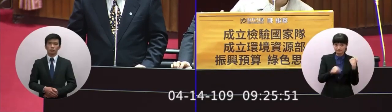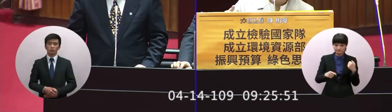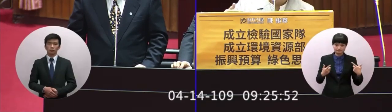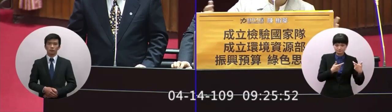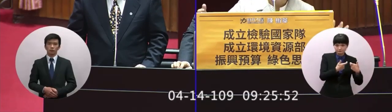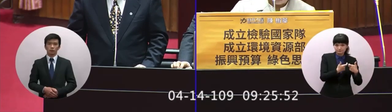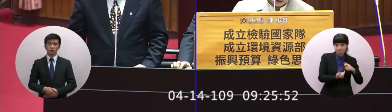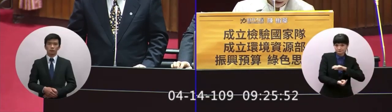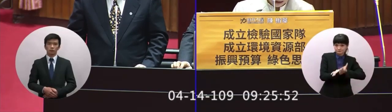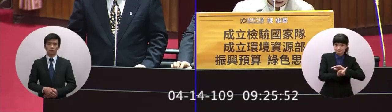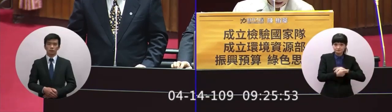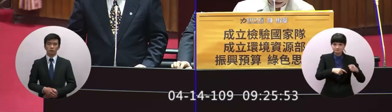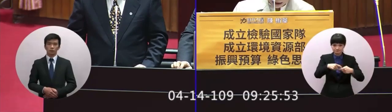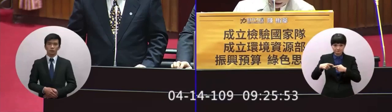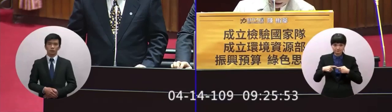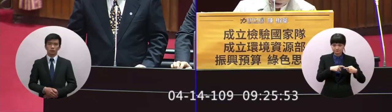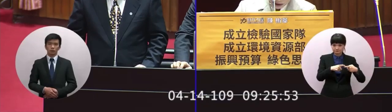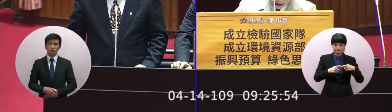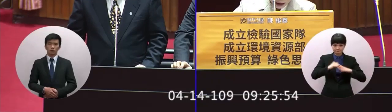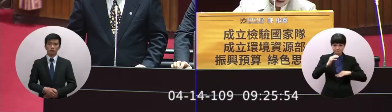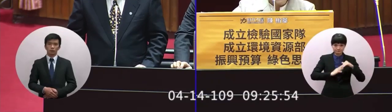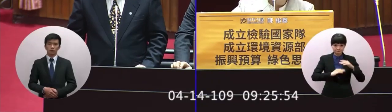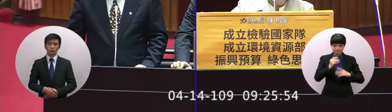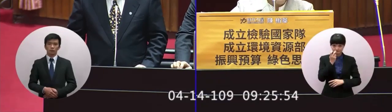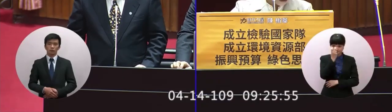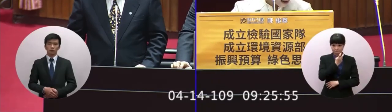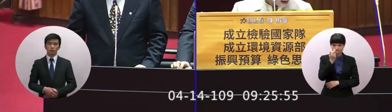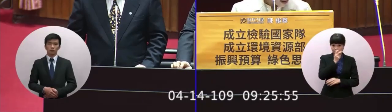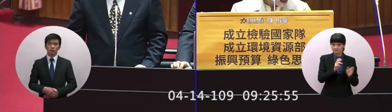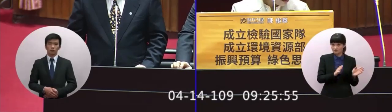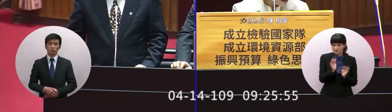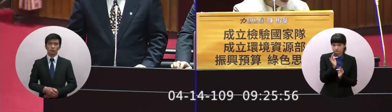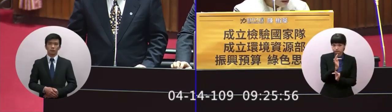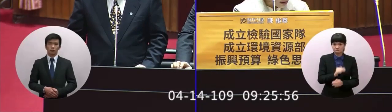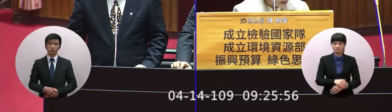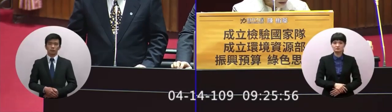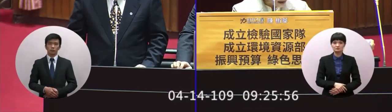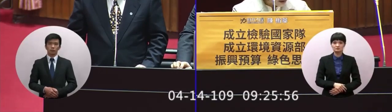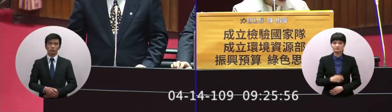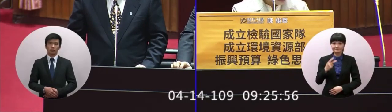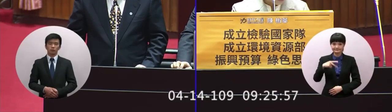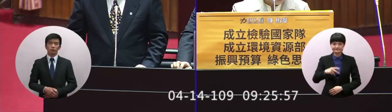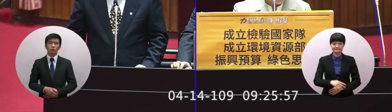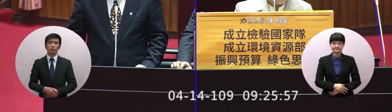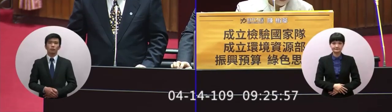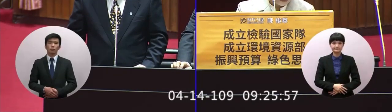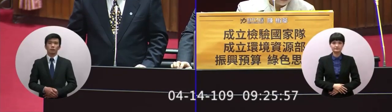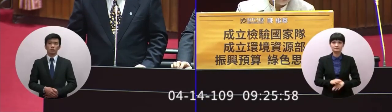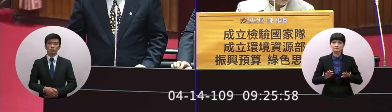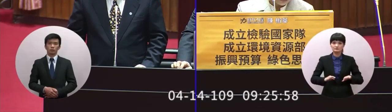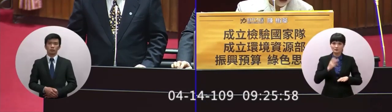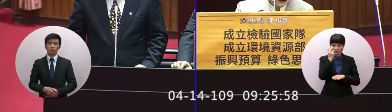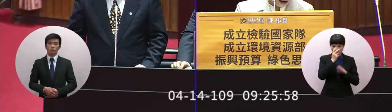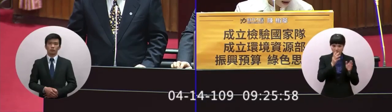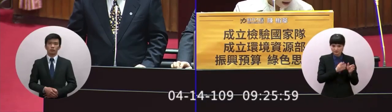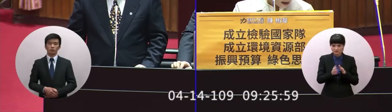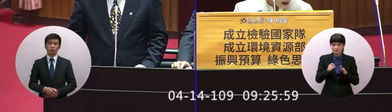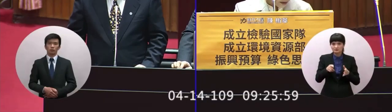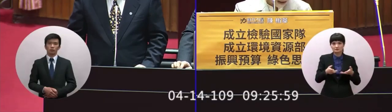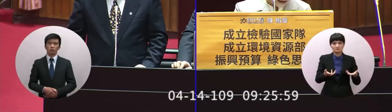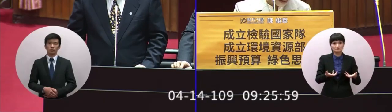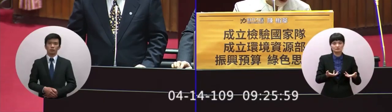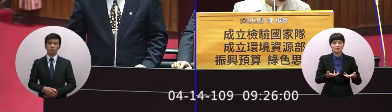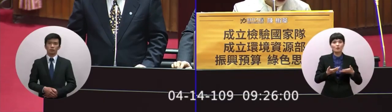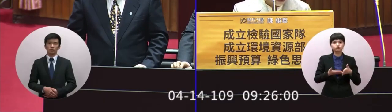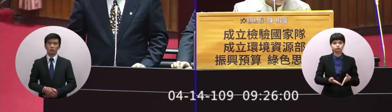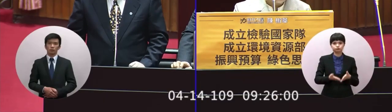那个做好管理啦。那这里就是要跟院长再说明，就是说因为这个管理非常的重要哈。那